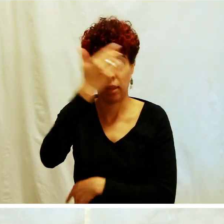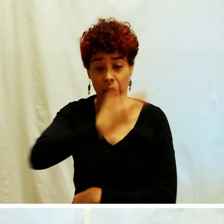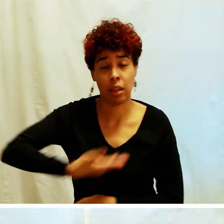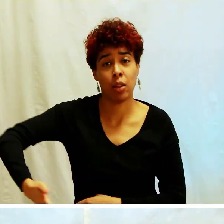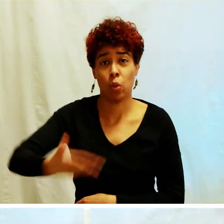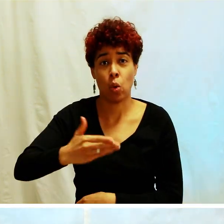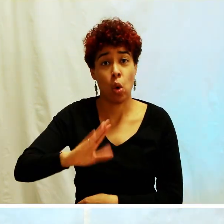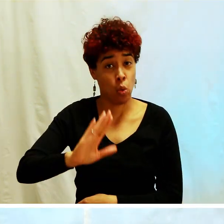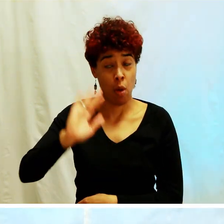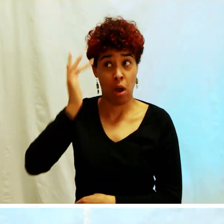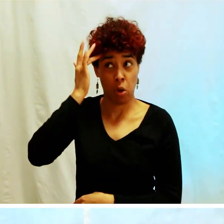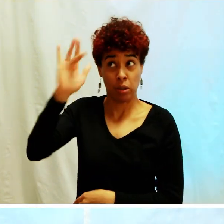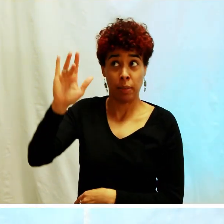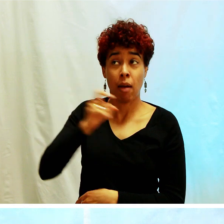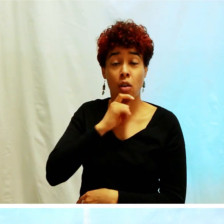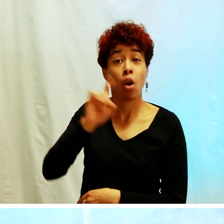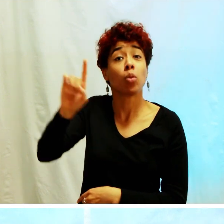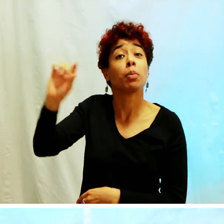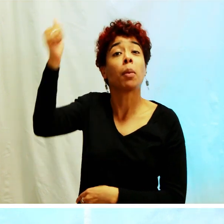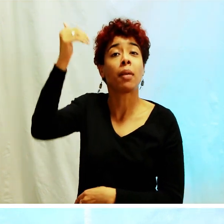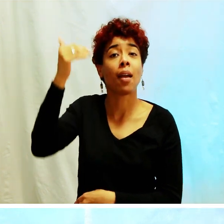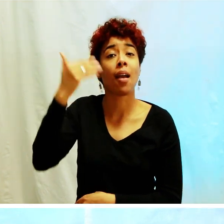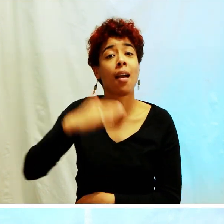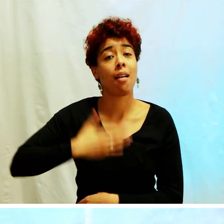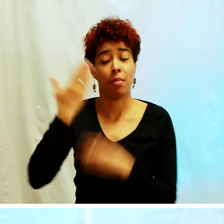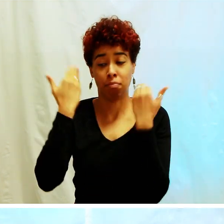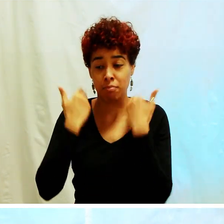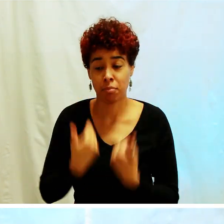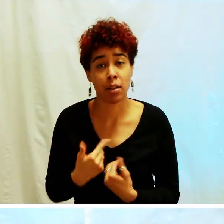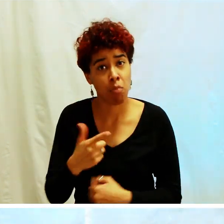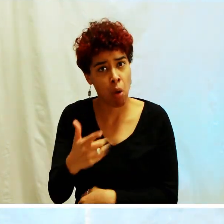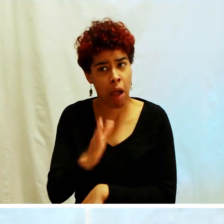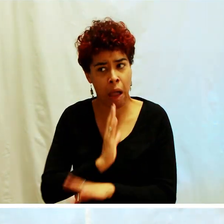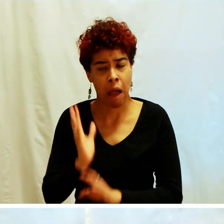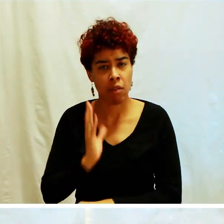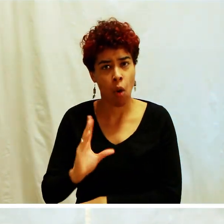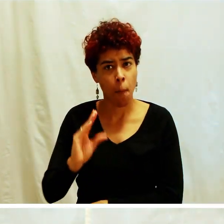Il t'a aimé alors que tu étais encore pécheur. Et il a donné sa vie